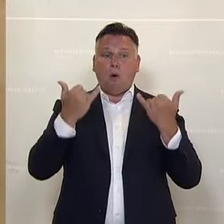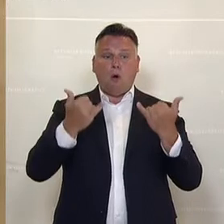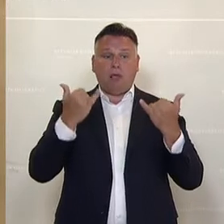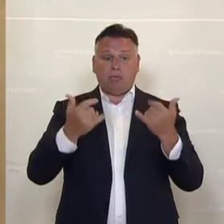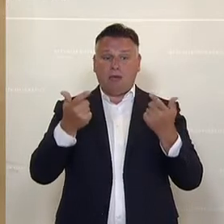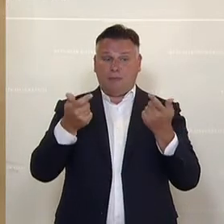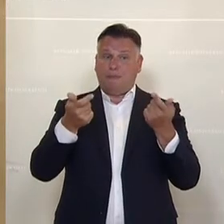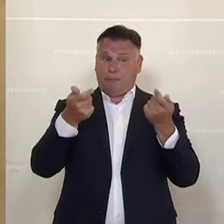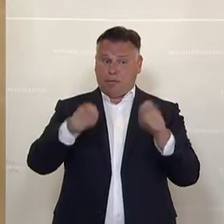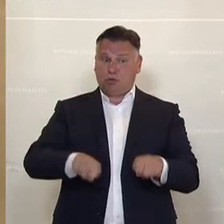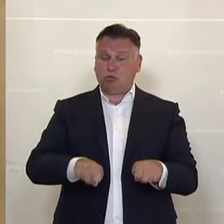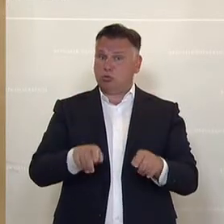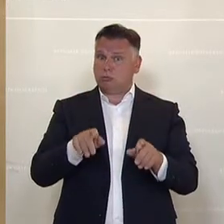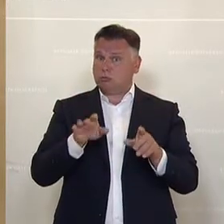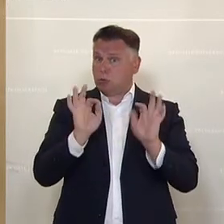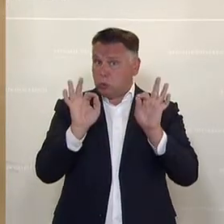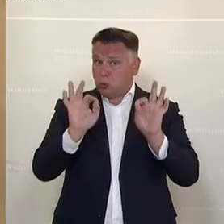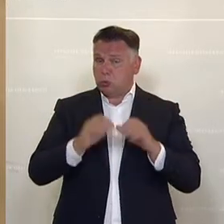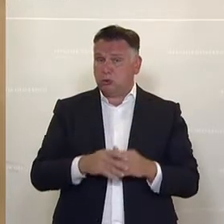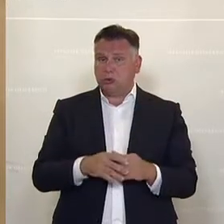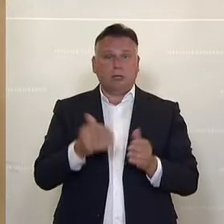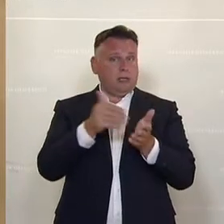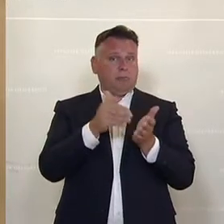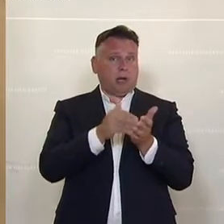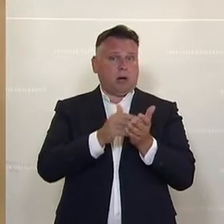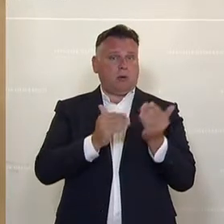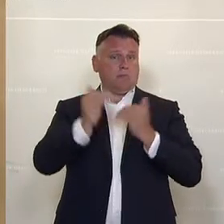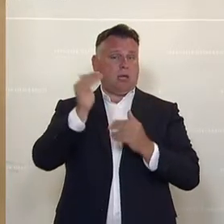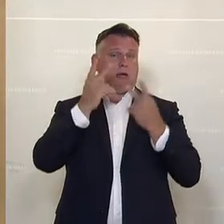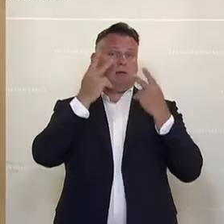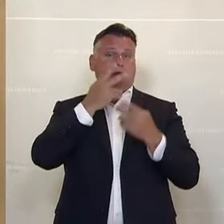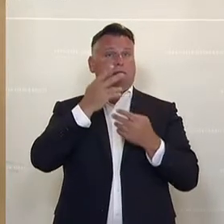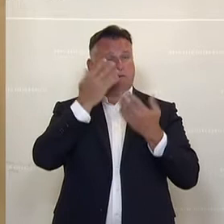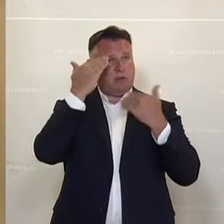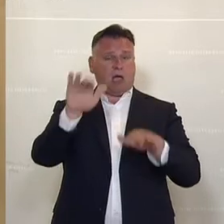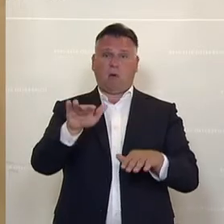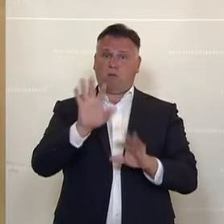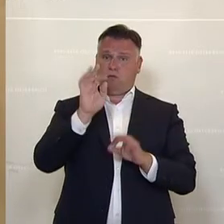Beschlüsse sind gut für das Vertrauen der Bevölkerung